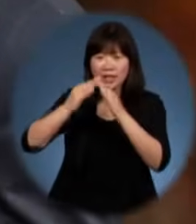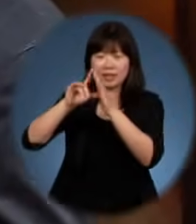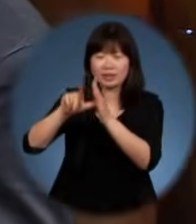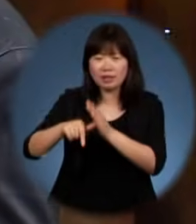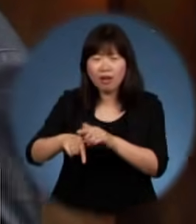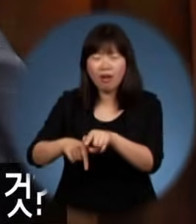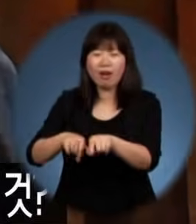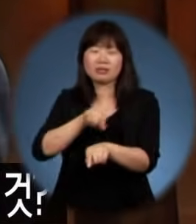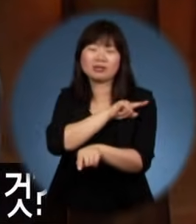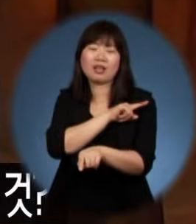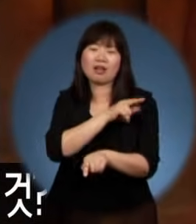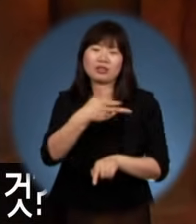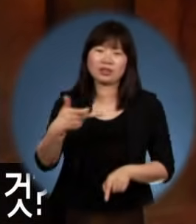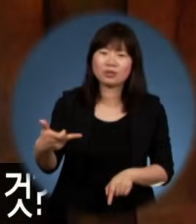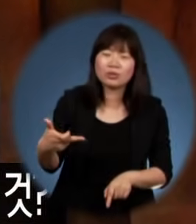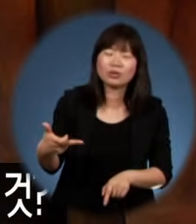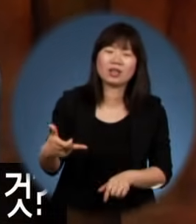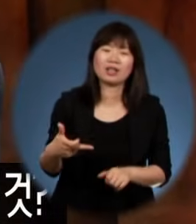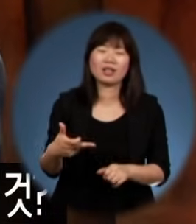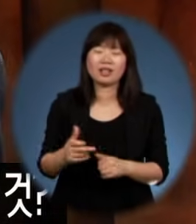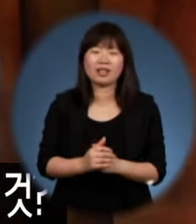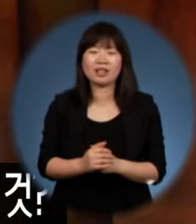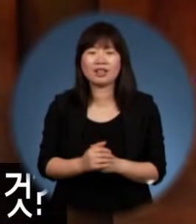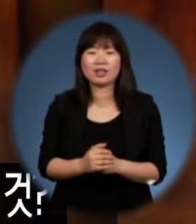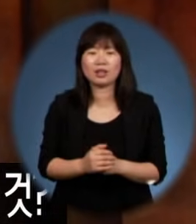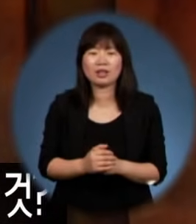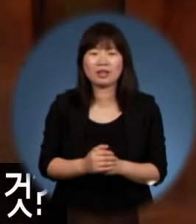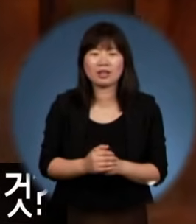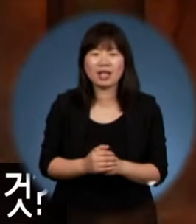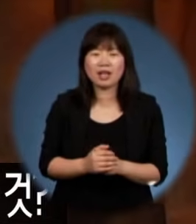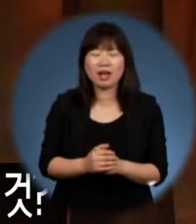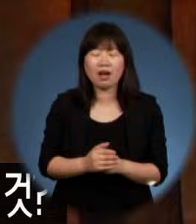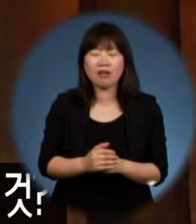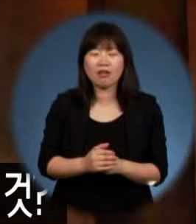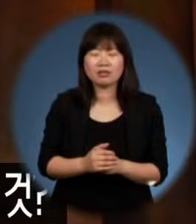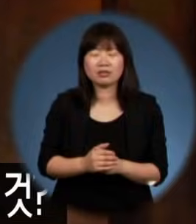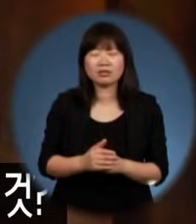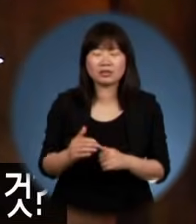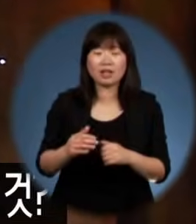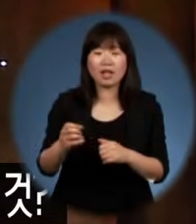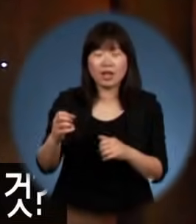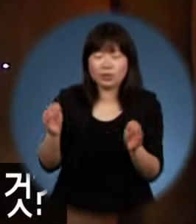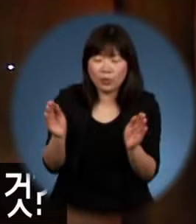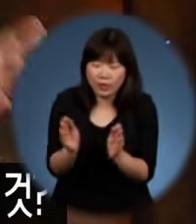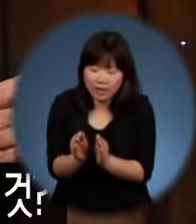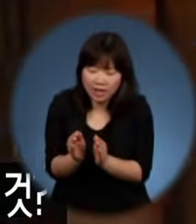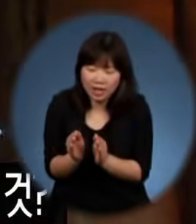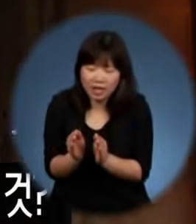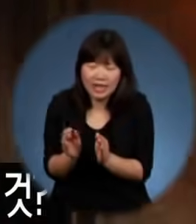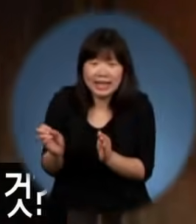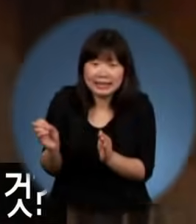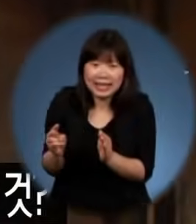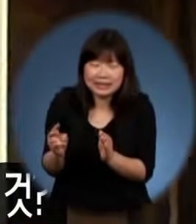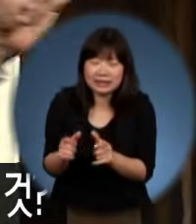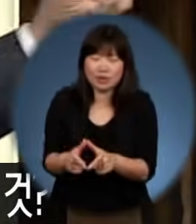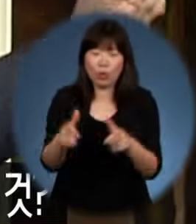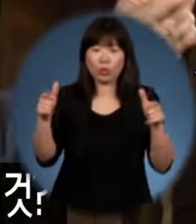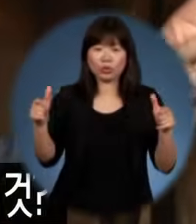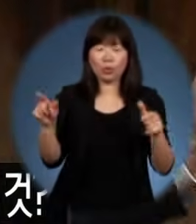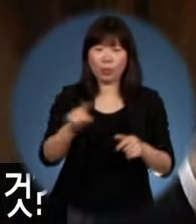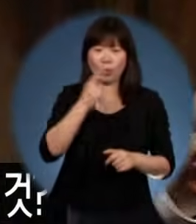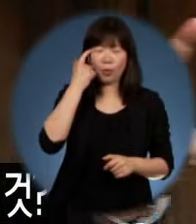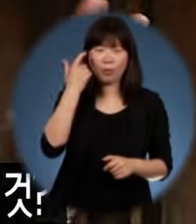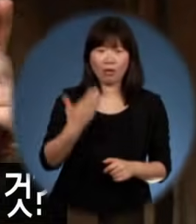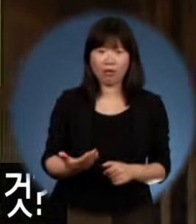제일 크고 한창일 때 자 가졌다가 다시 커지는 것은 무엇일까요 자 마셔